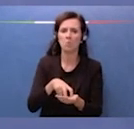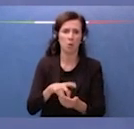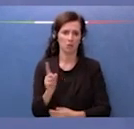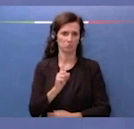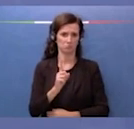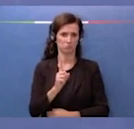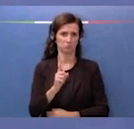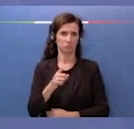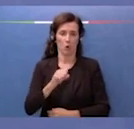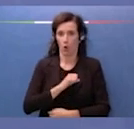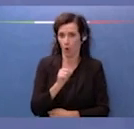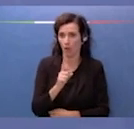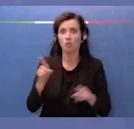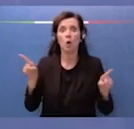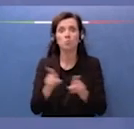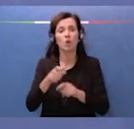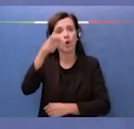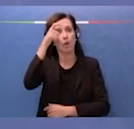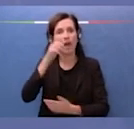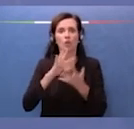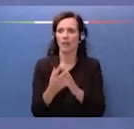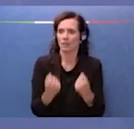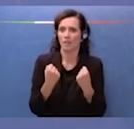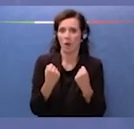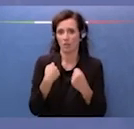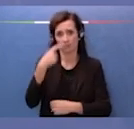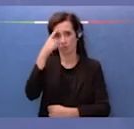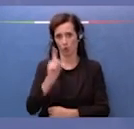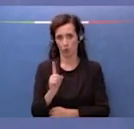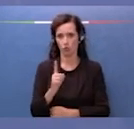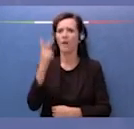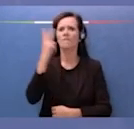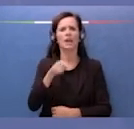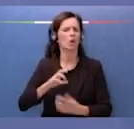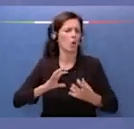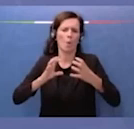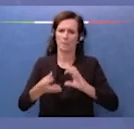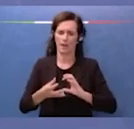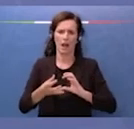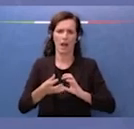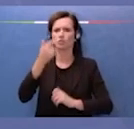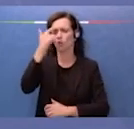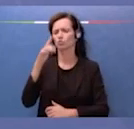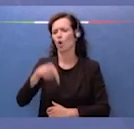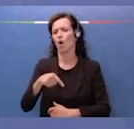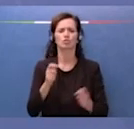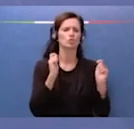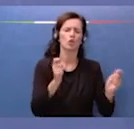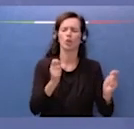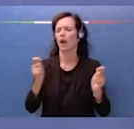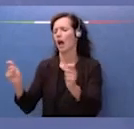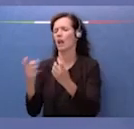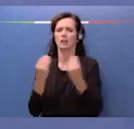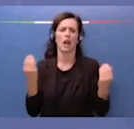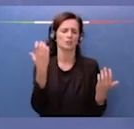so nemmeno se la rafforzato cioè molto come direbbe è molto complicato so che oggi son tanti articoli sui giornali che